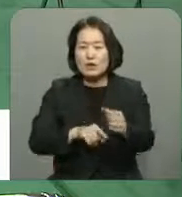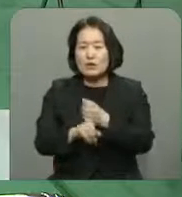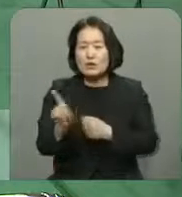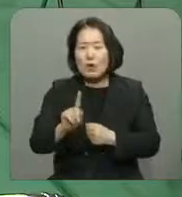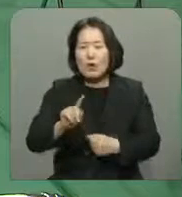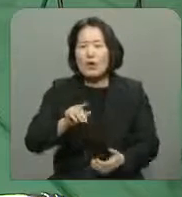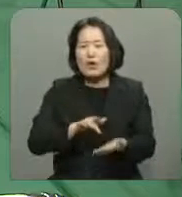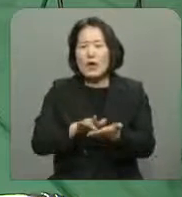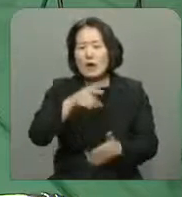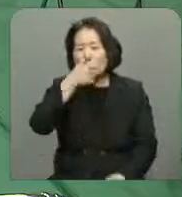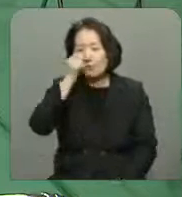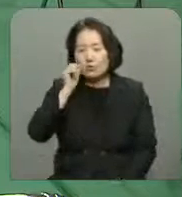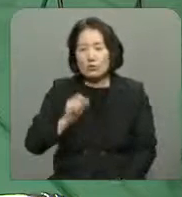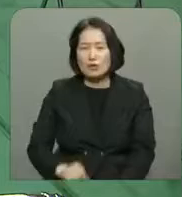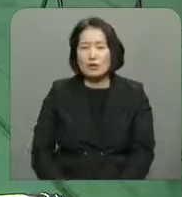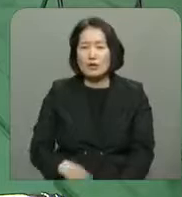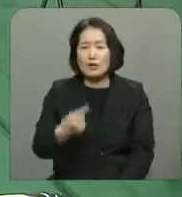때문입니다.